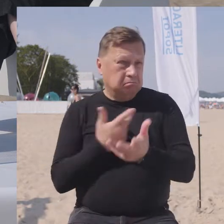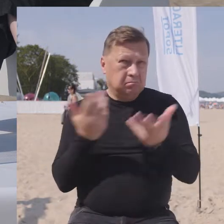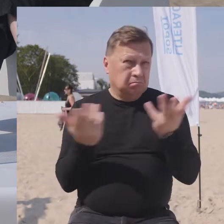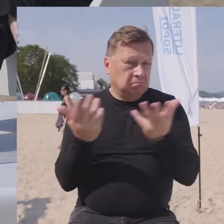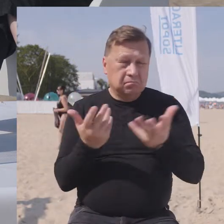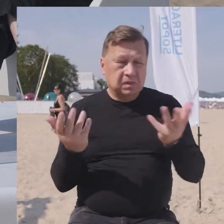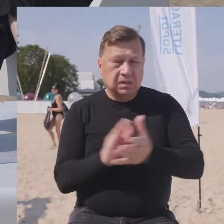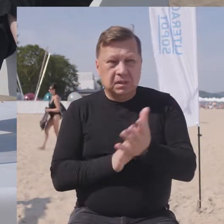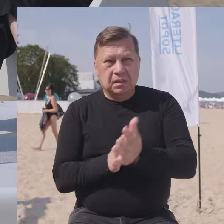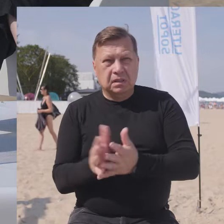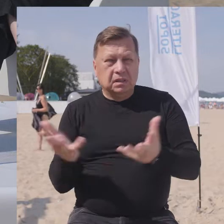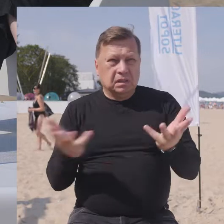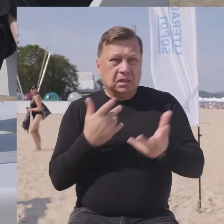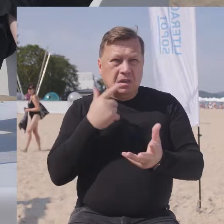po